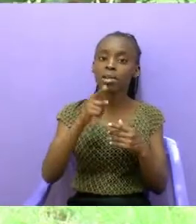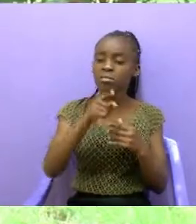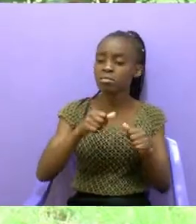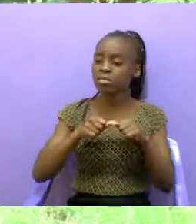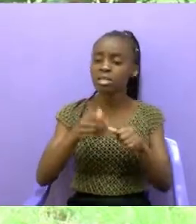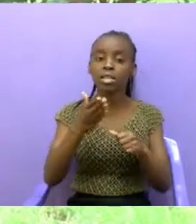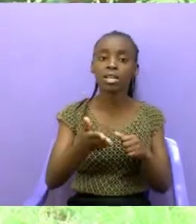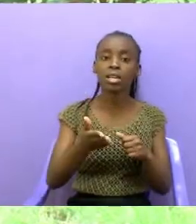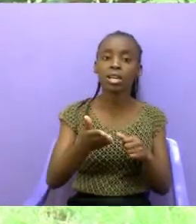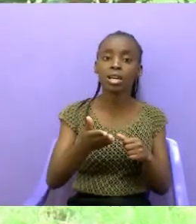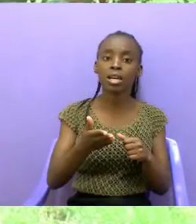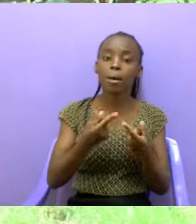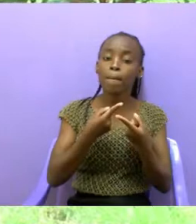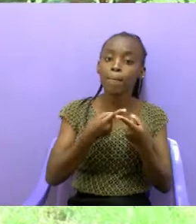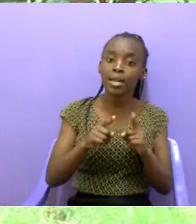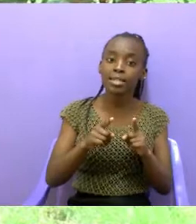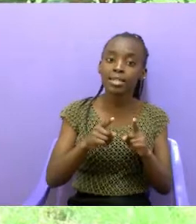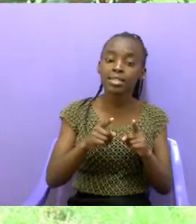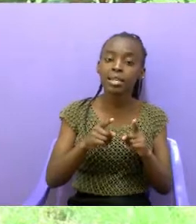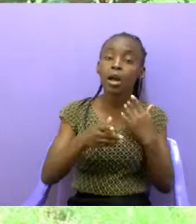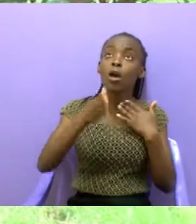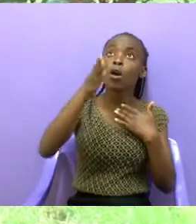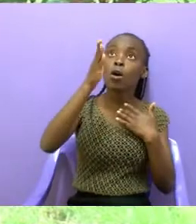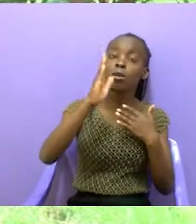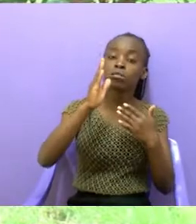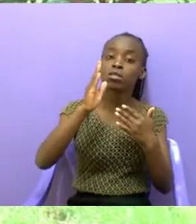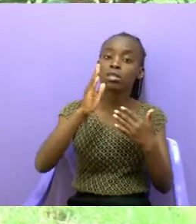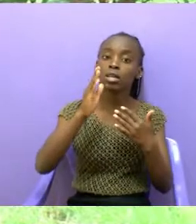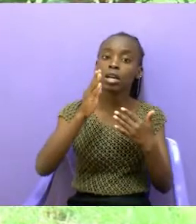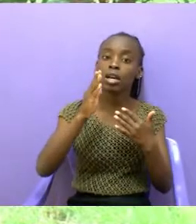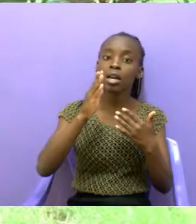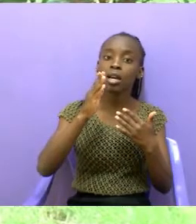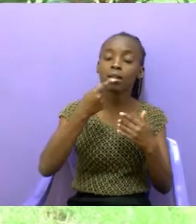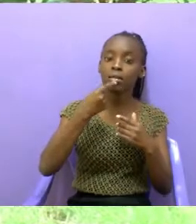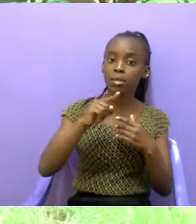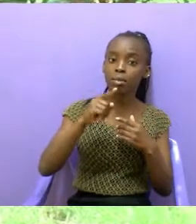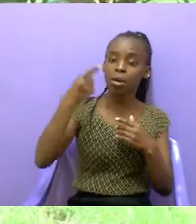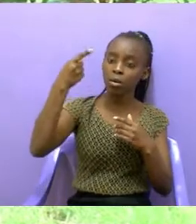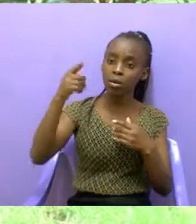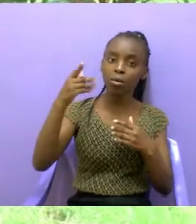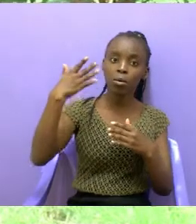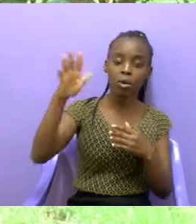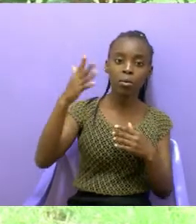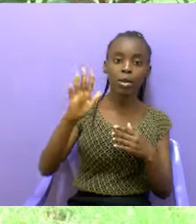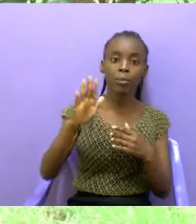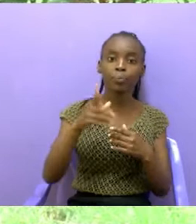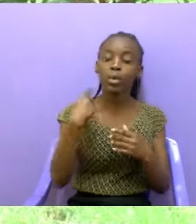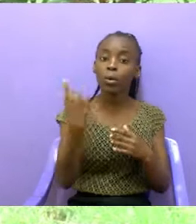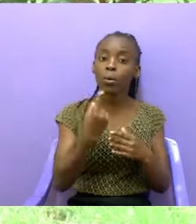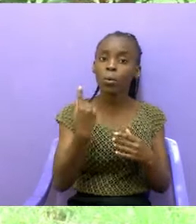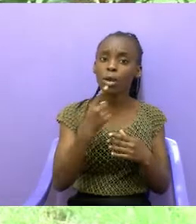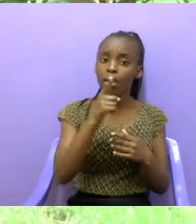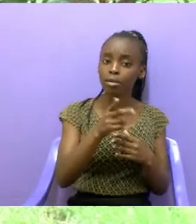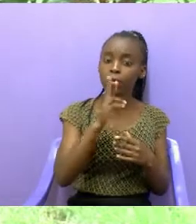Lutu akaondolewa katika huo mji, maana ilikuwa ichomwe mji wote. Mtu wa Mungu uko wapi? Ni wapi umeamua